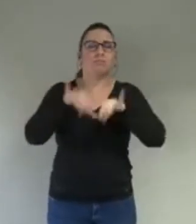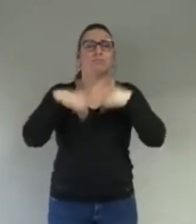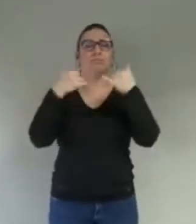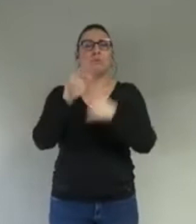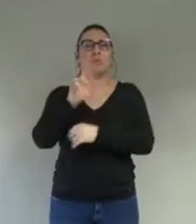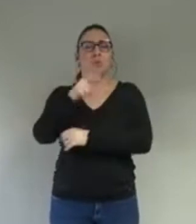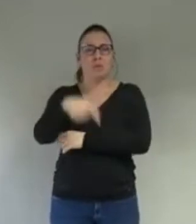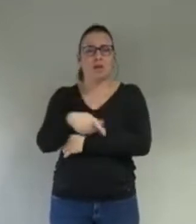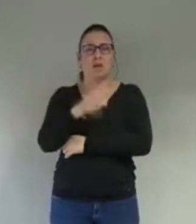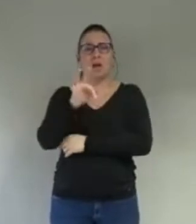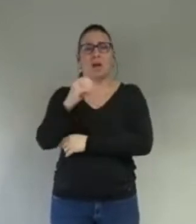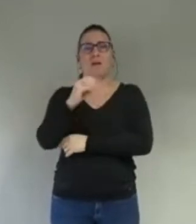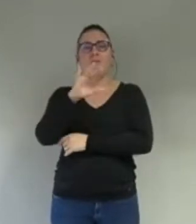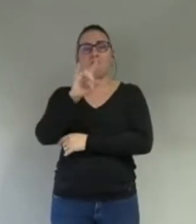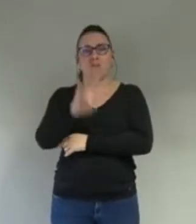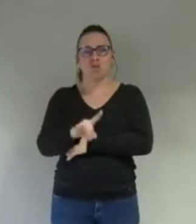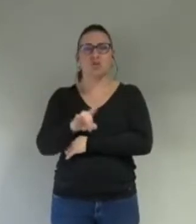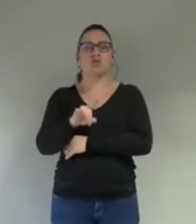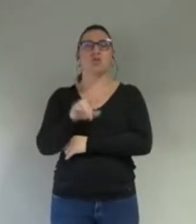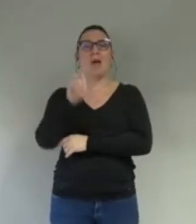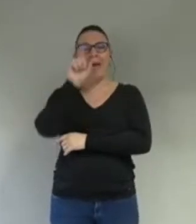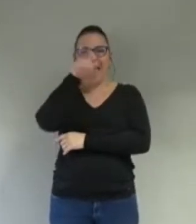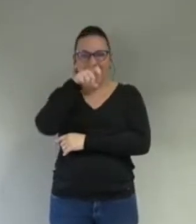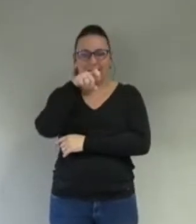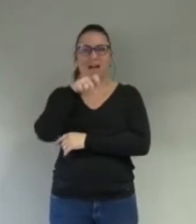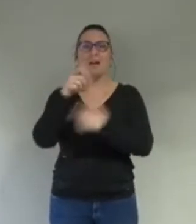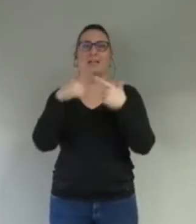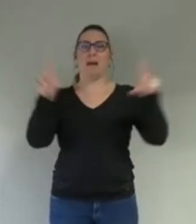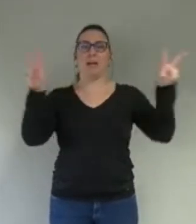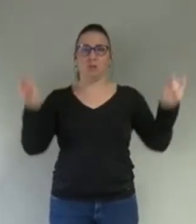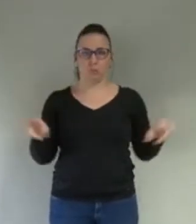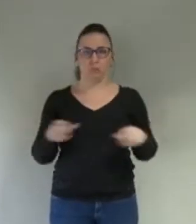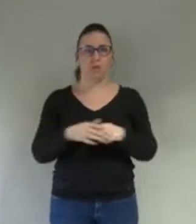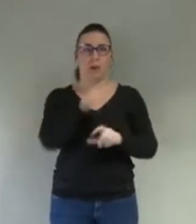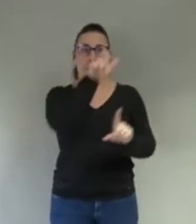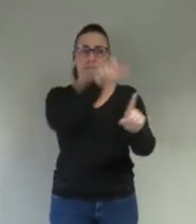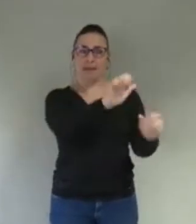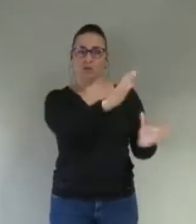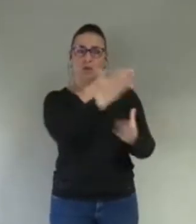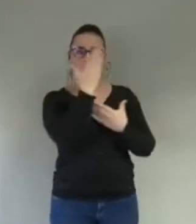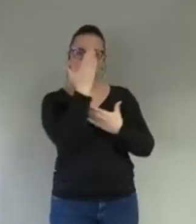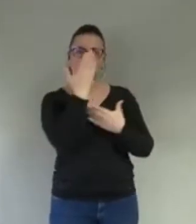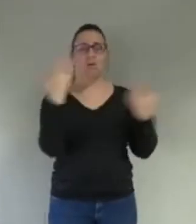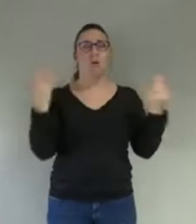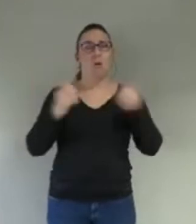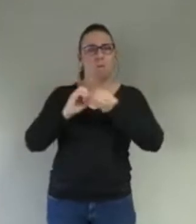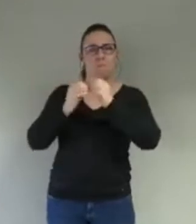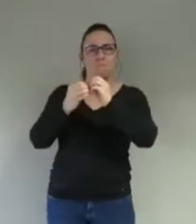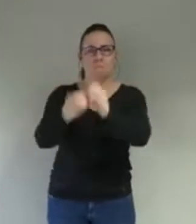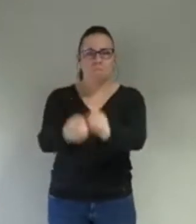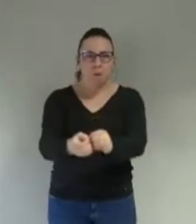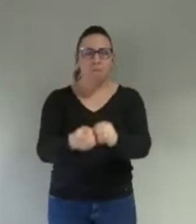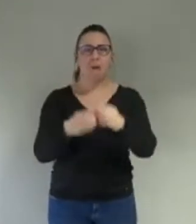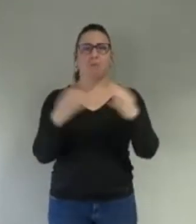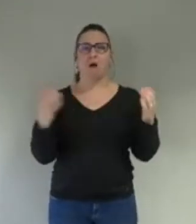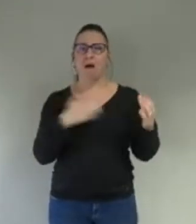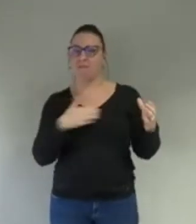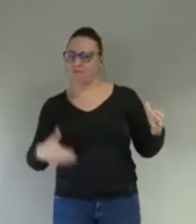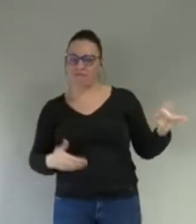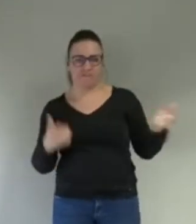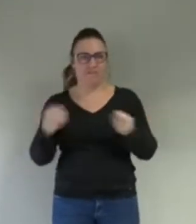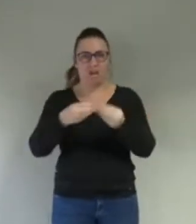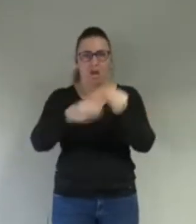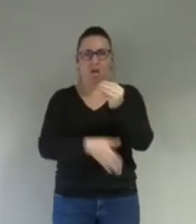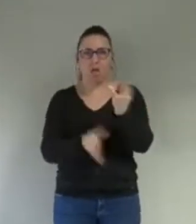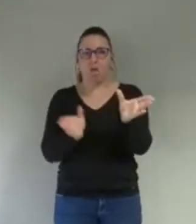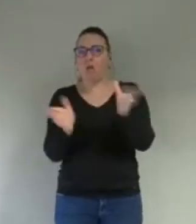quartier Foch-Aigle-Libération. Un habitant a exposé aux élus présents les défaillances du fil de la ville, derrière lequel ils